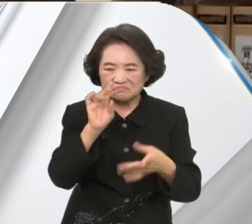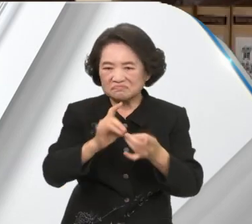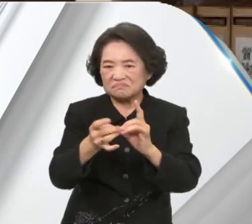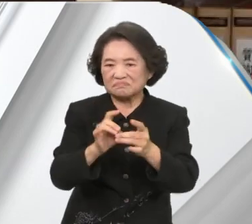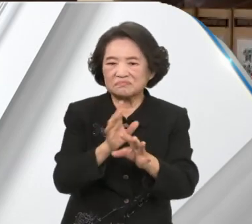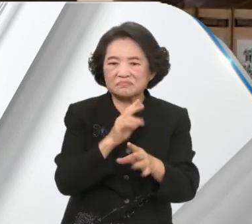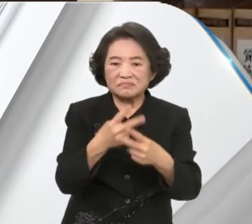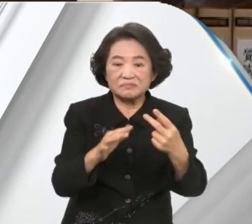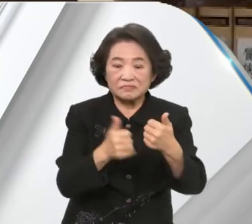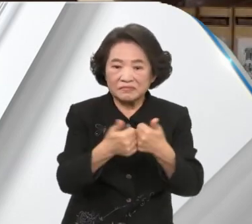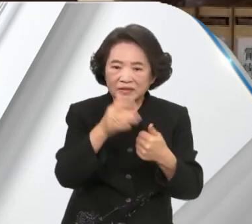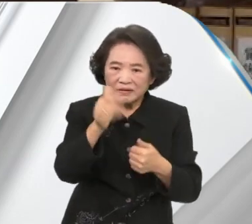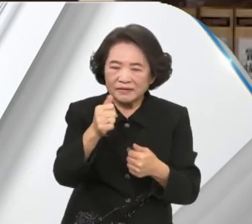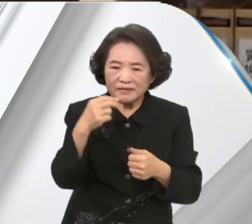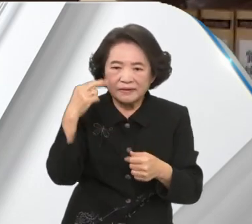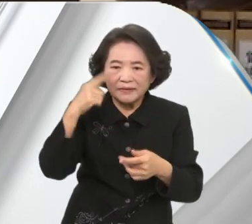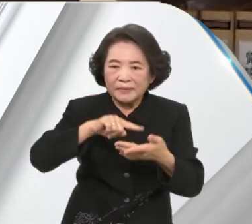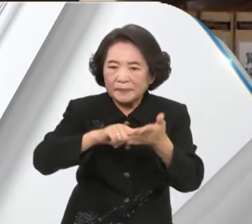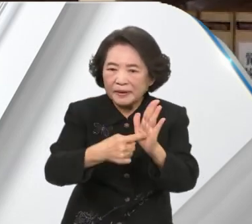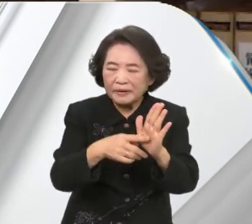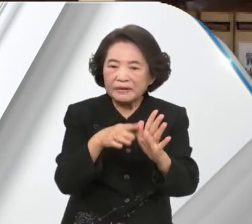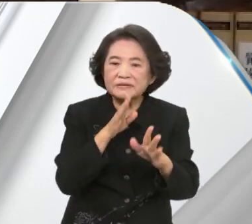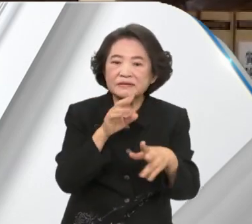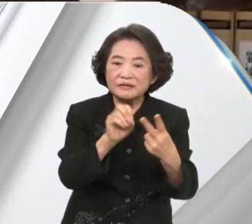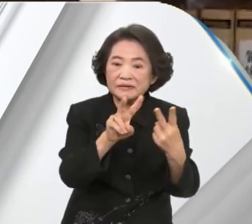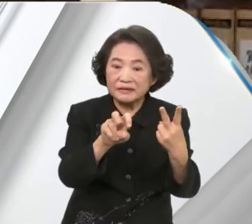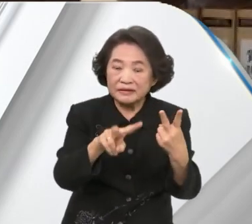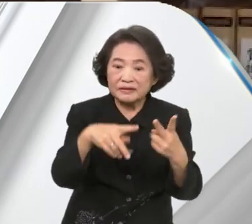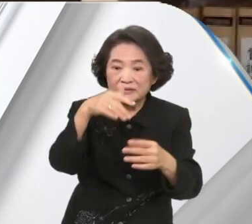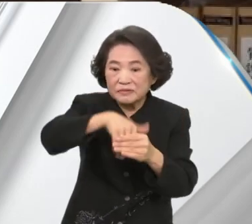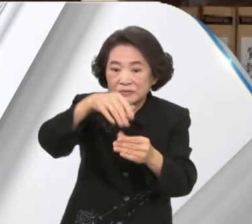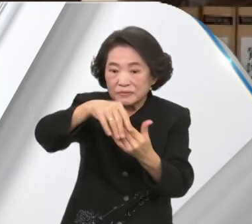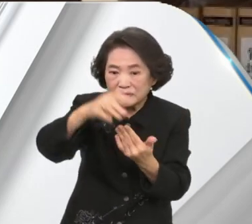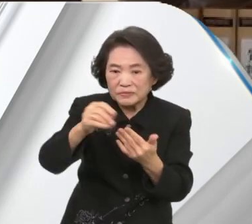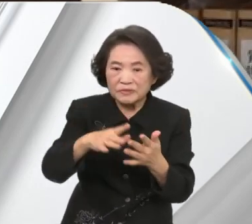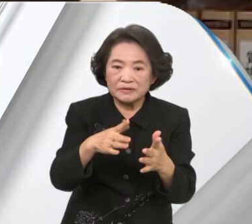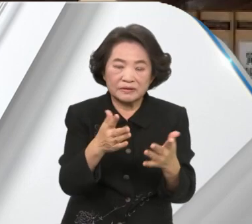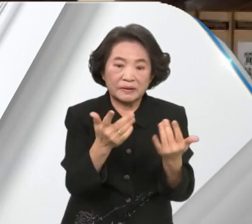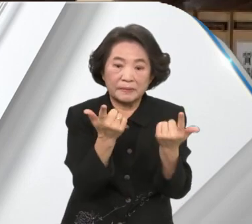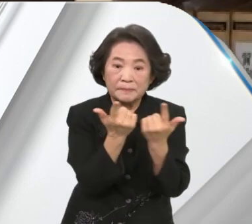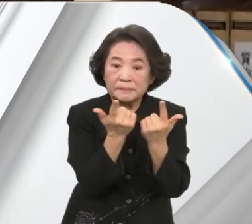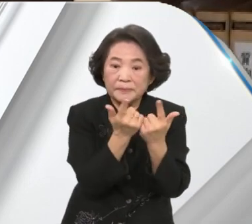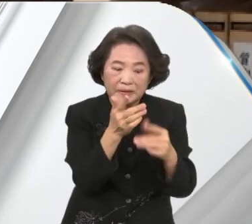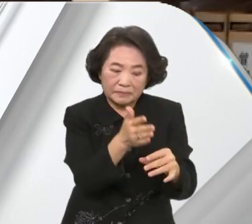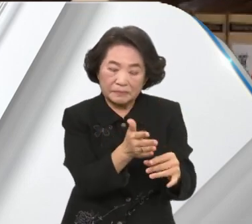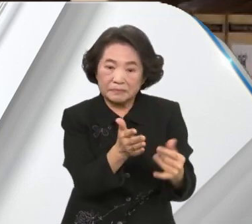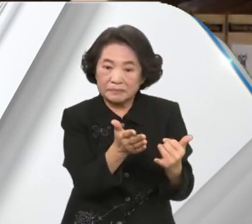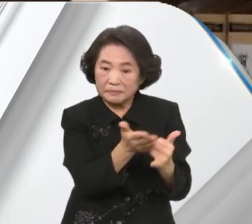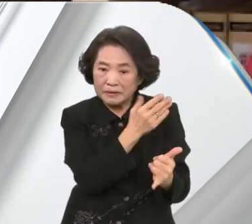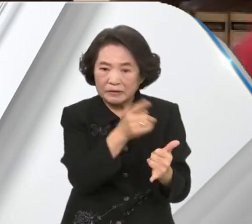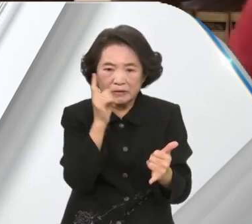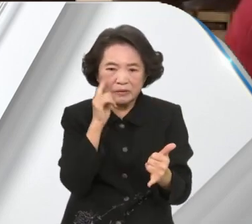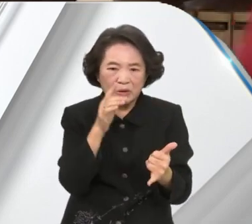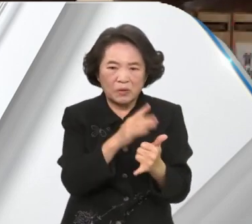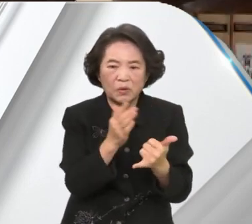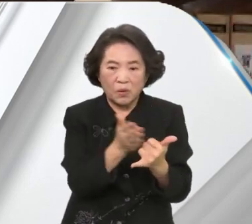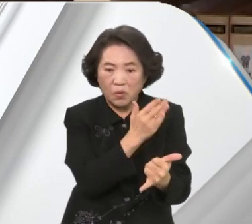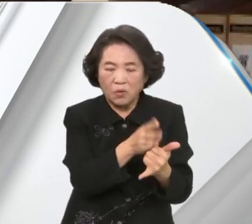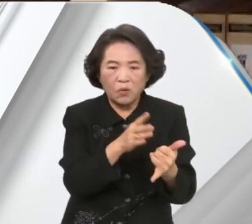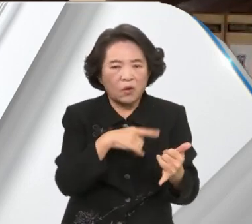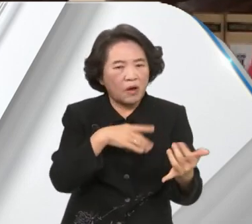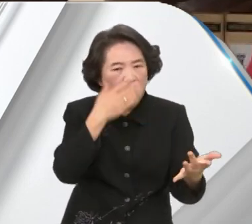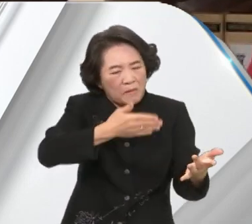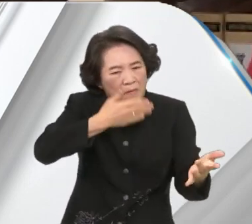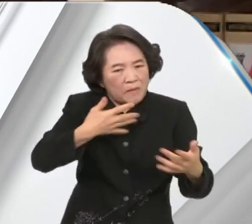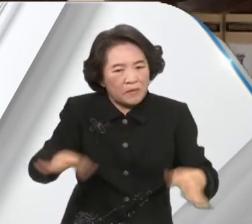局当中，似乎是反映了2022年选举的时候呢，那么民进党在北部严重的一个失利，